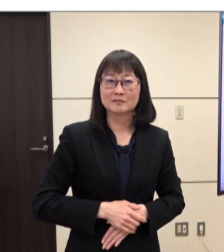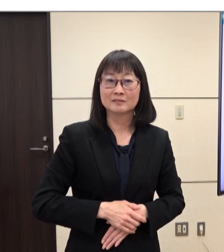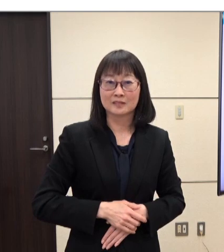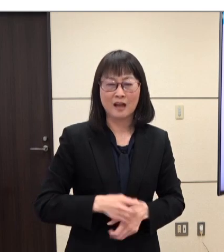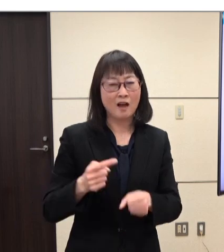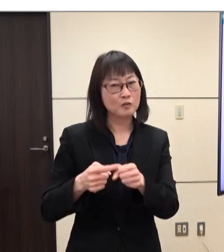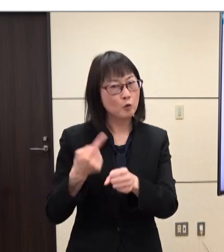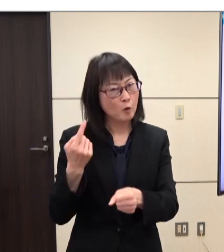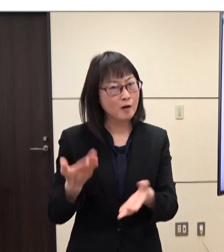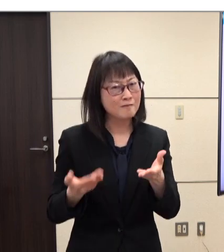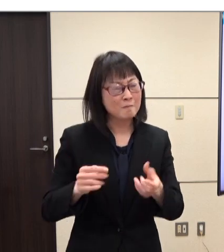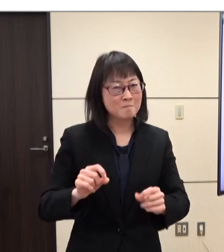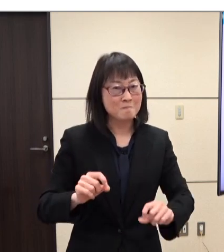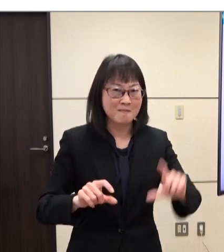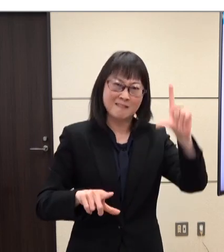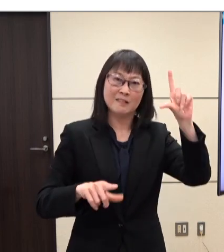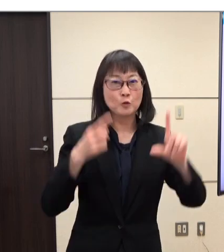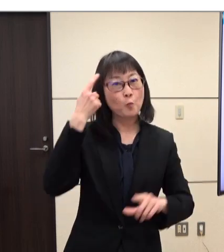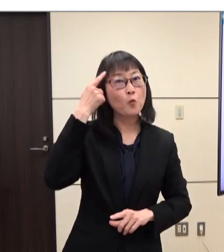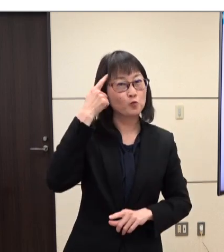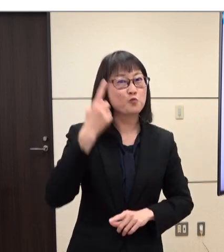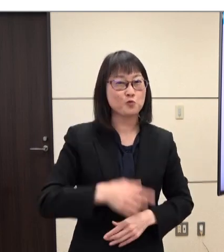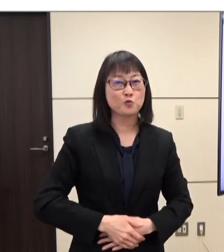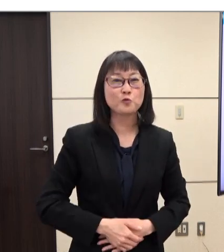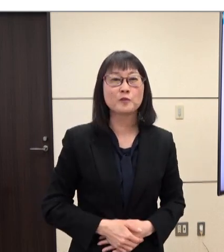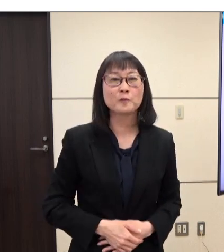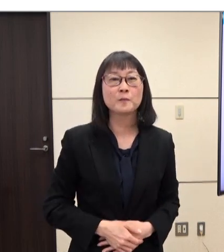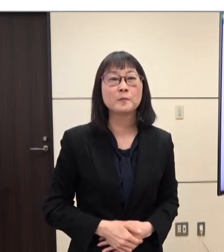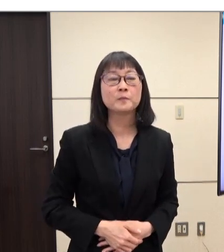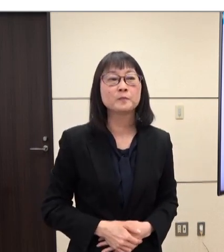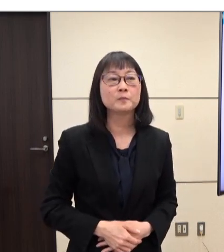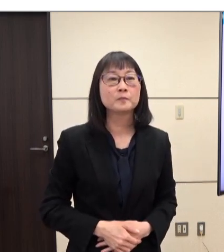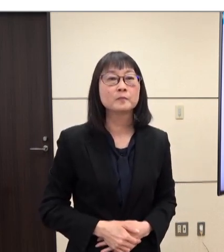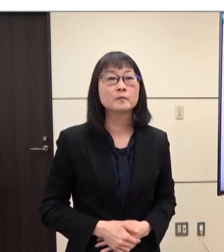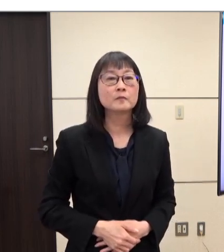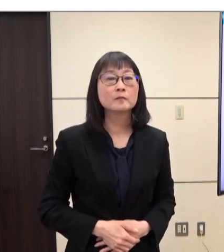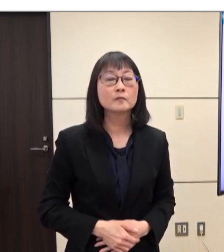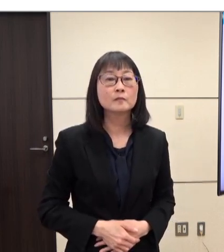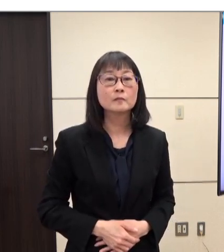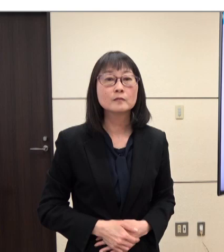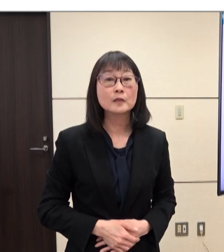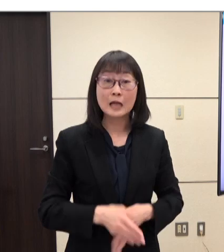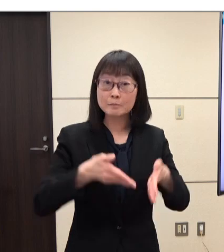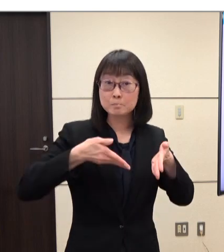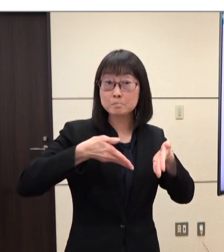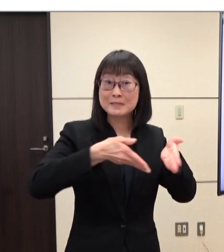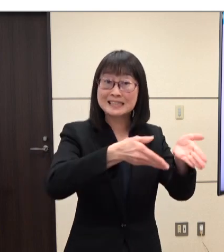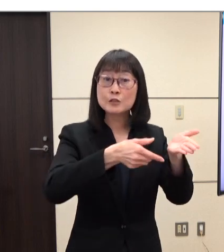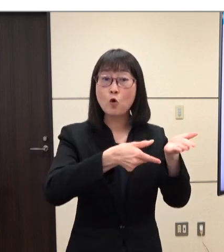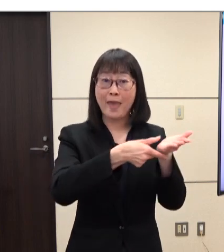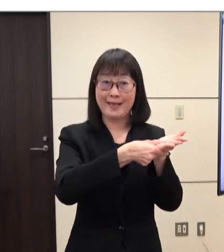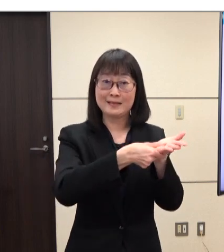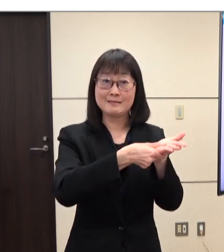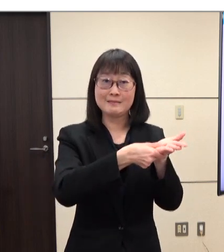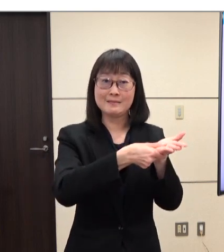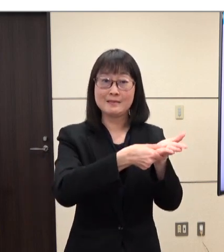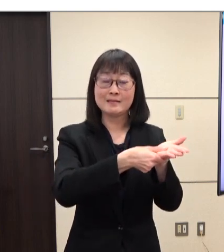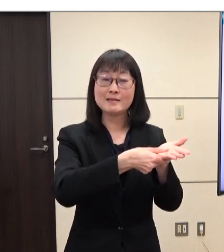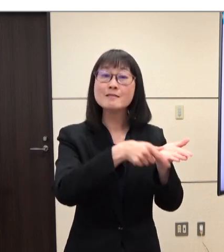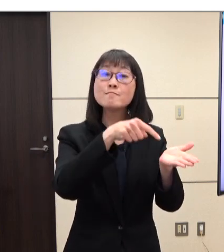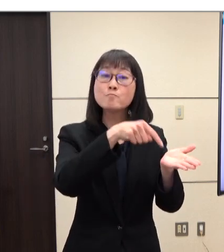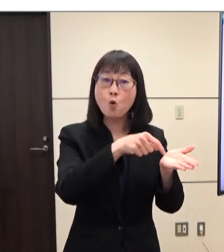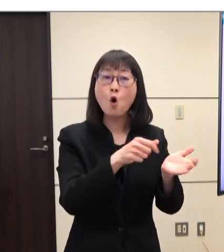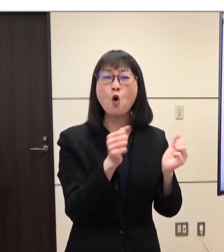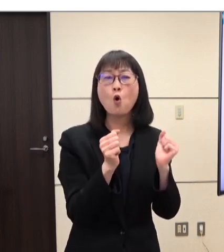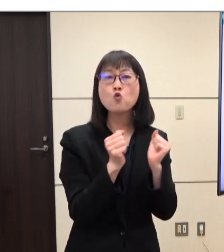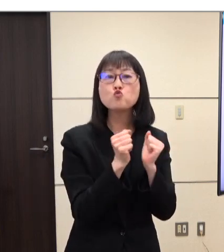人数もですね、かなり増えている状況であります。はい、それから、道の駅の方も冬場、か